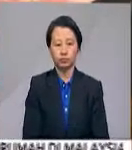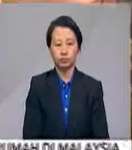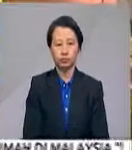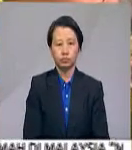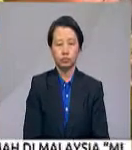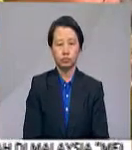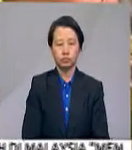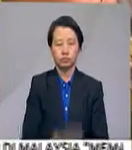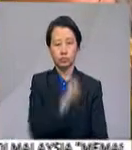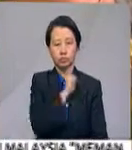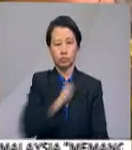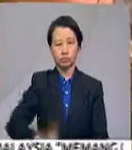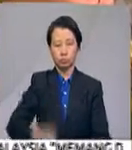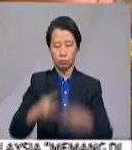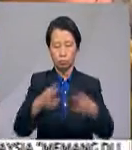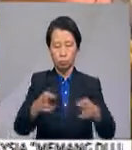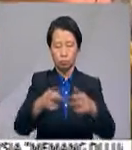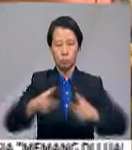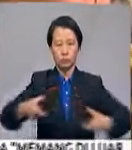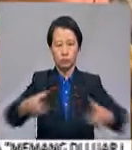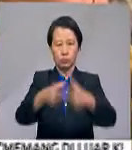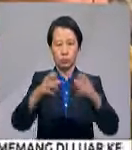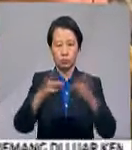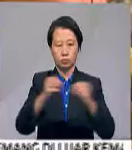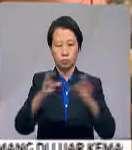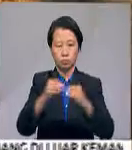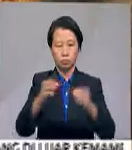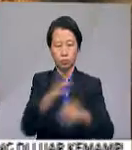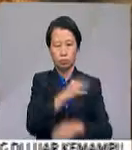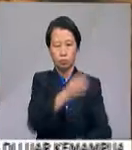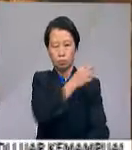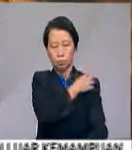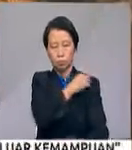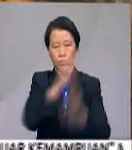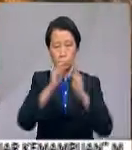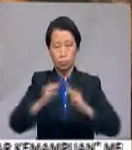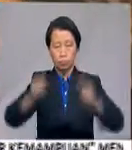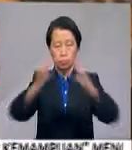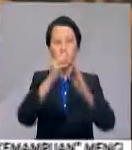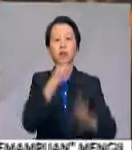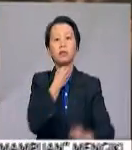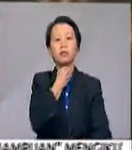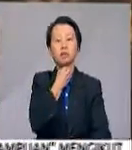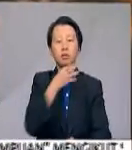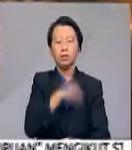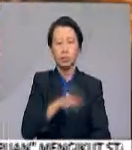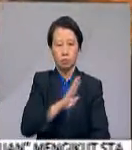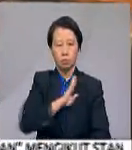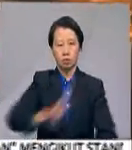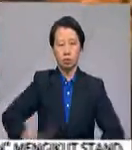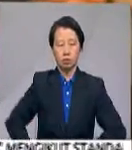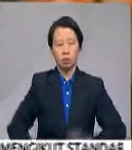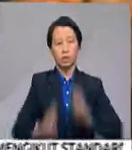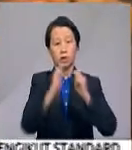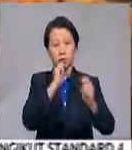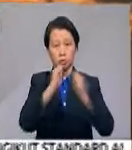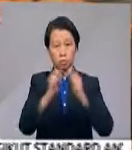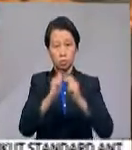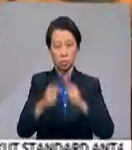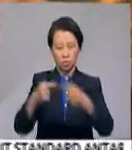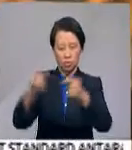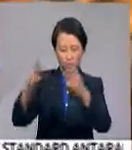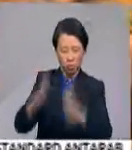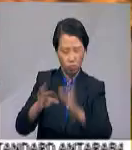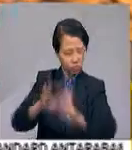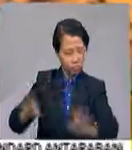Sultan Nazrin merasmikan persidangan jawatankuasa kariah dan pegawai Masjid Negeri Perak di Ipoh. Baginda juga bertitah musuh utama